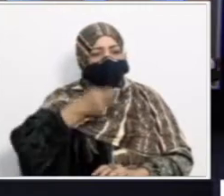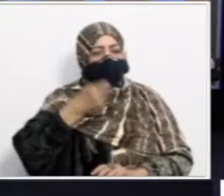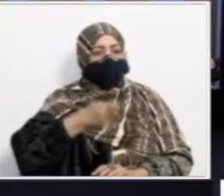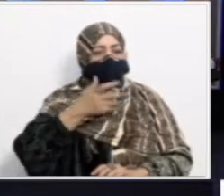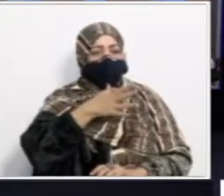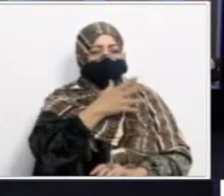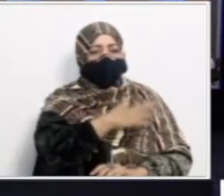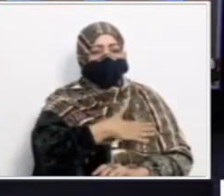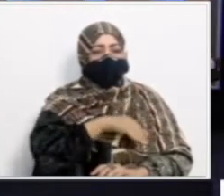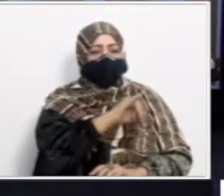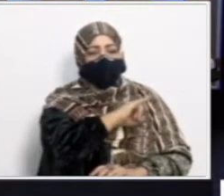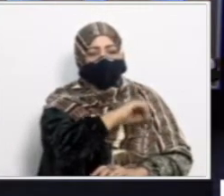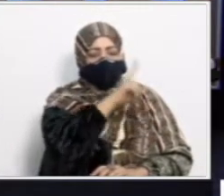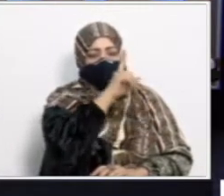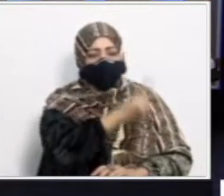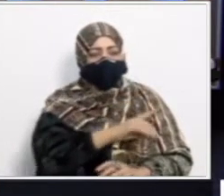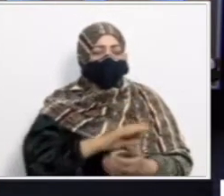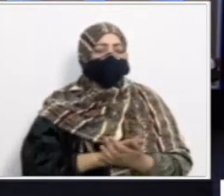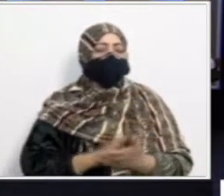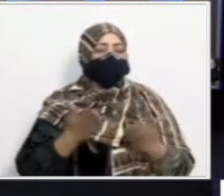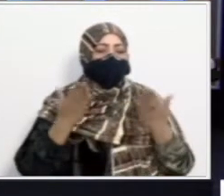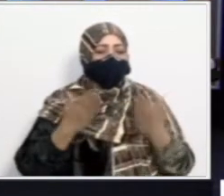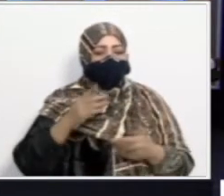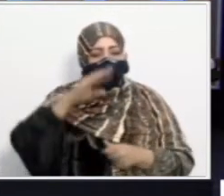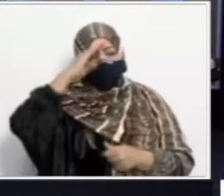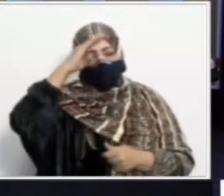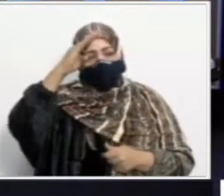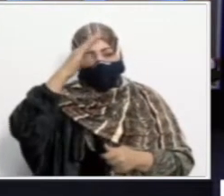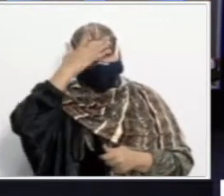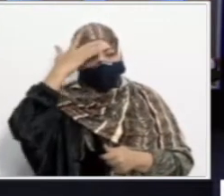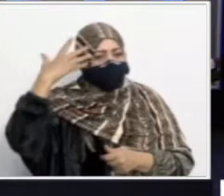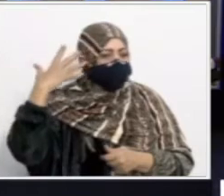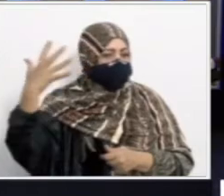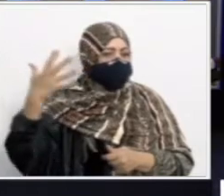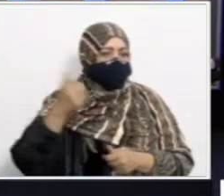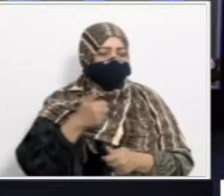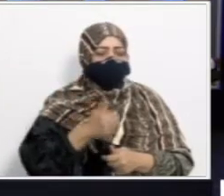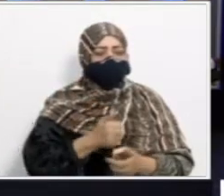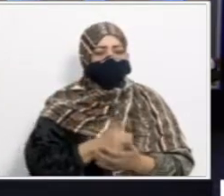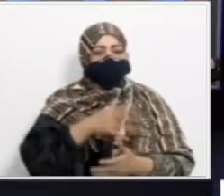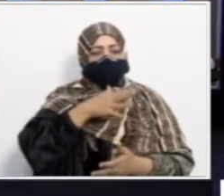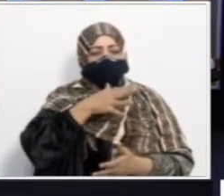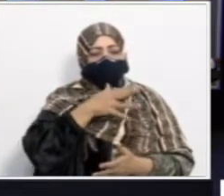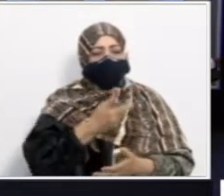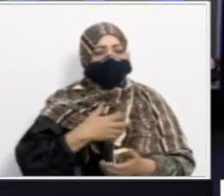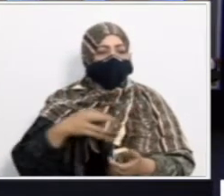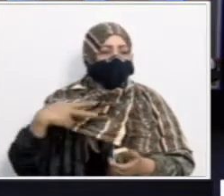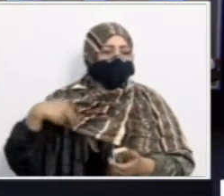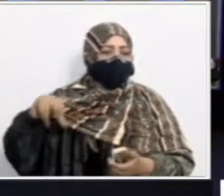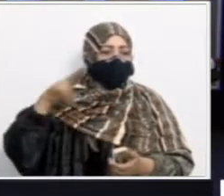يحييك بارك الله فيك يا اخ ابراهيم تفضل الشيخ عبد الرحمن بالله عندي سؤالين، السؤال الأول يتعلق بالمسجد السبحة أثناء